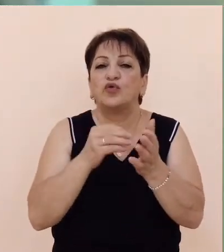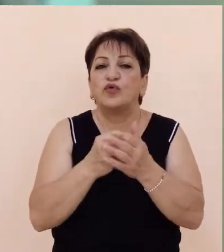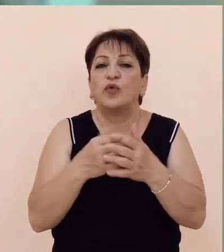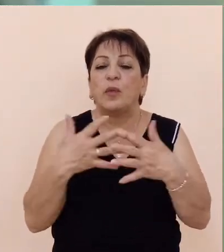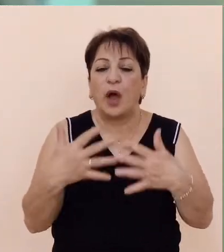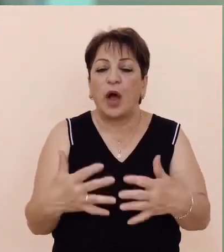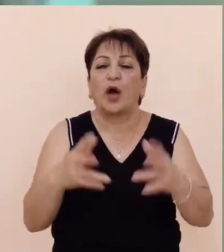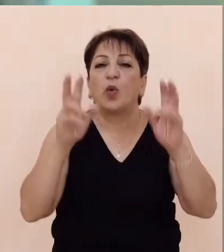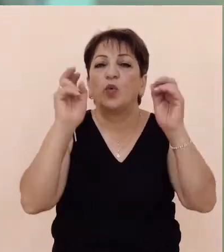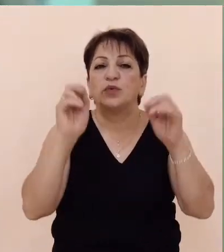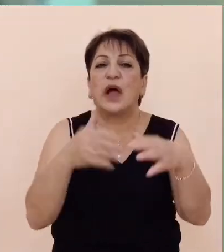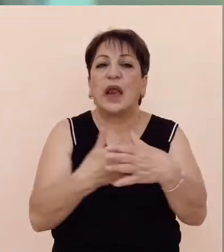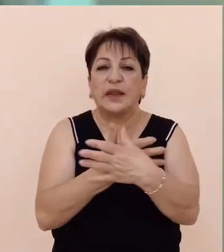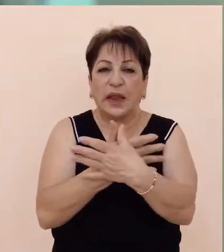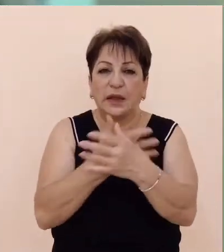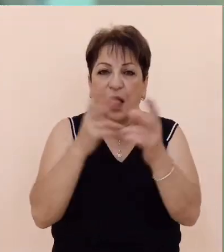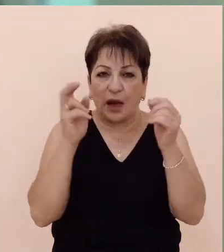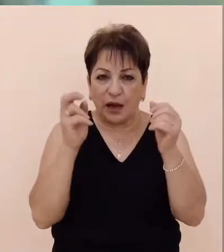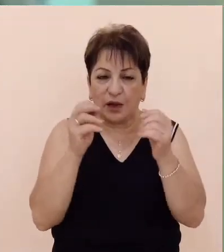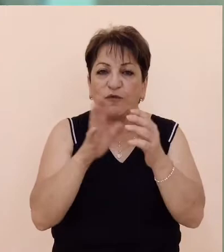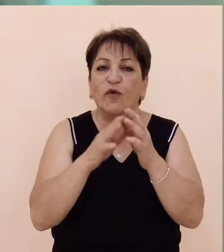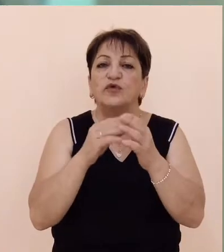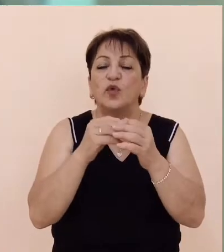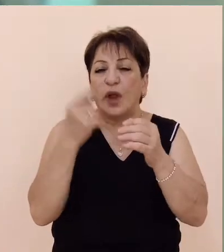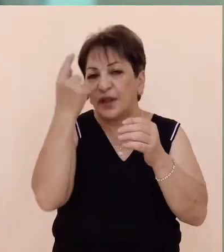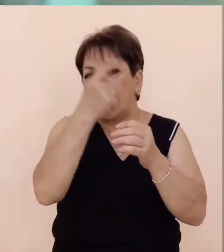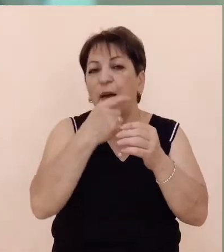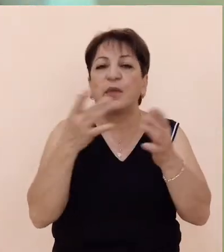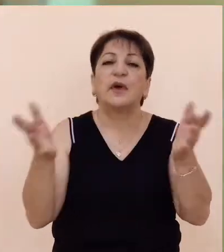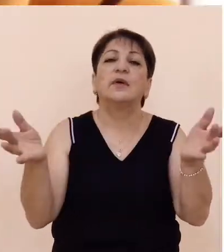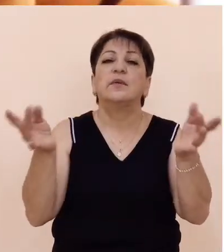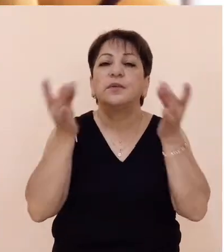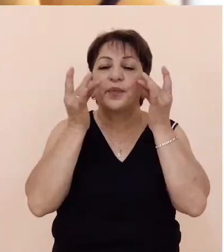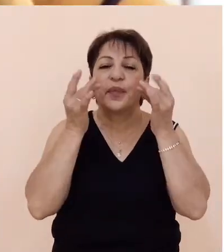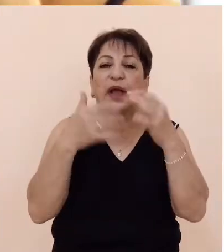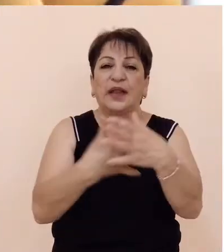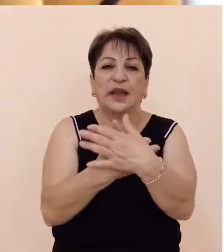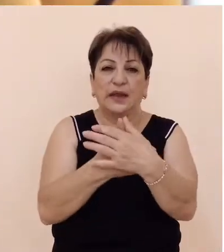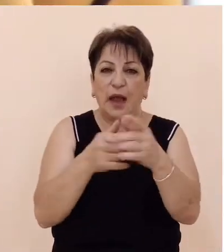տակ, որտեղ դեմքի վրա իսկապես կարծես թե թիթեռնիկ է նկարվում։